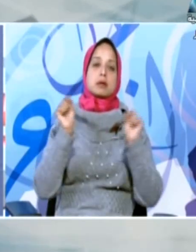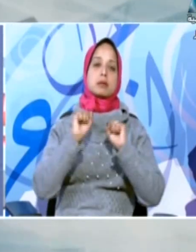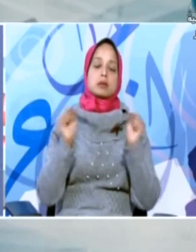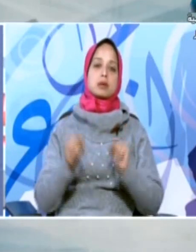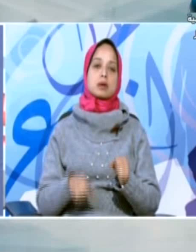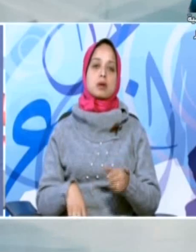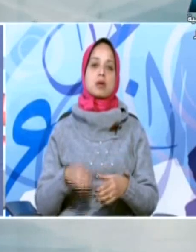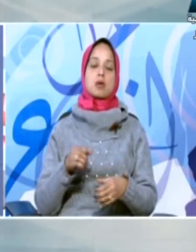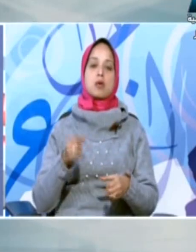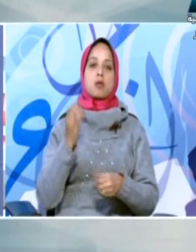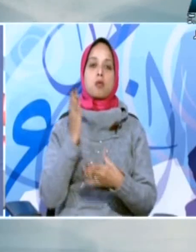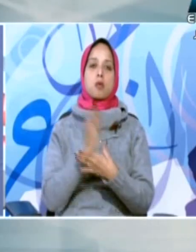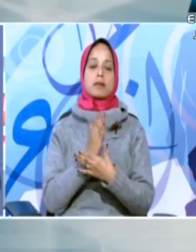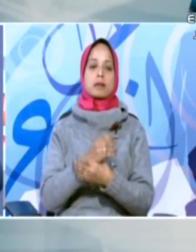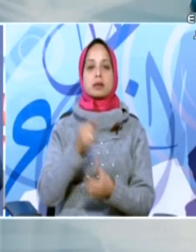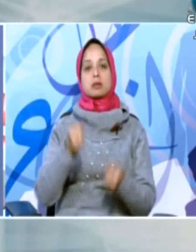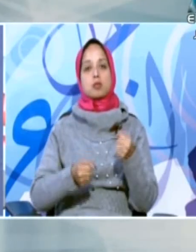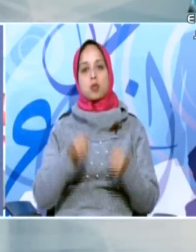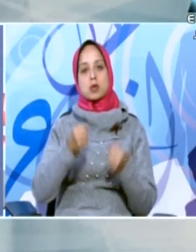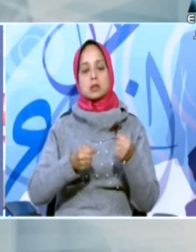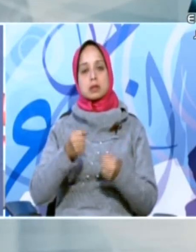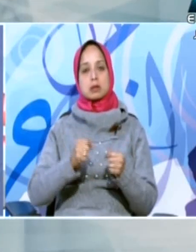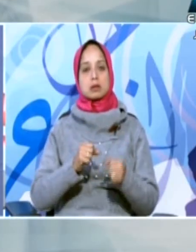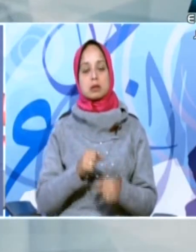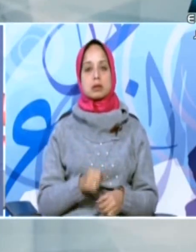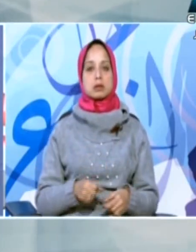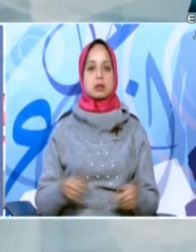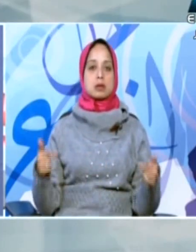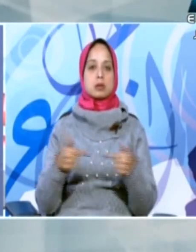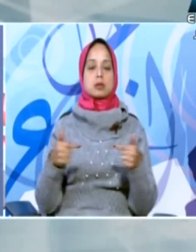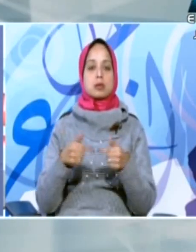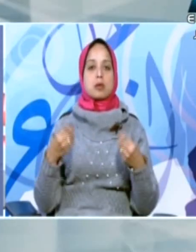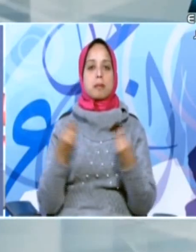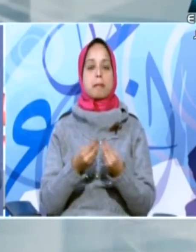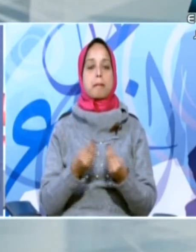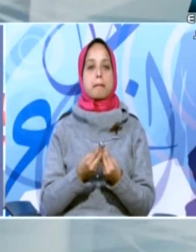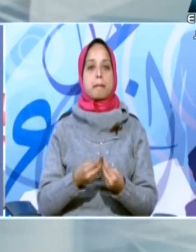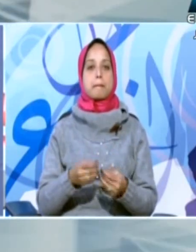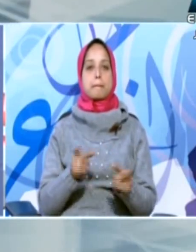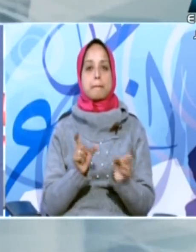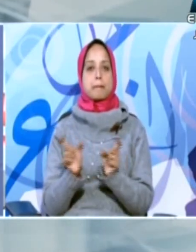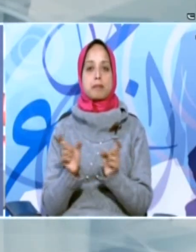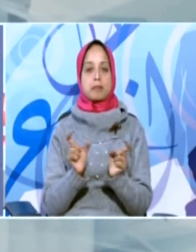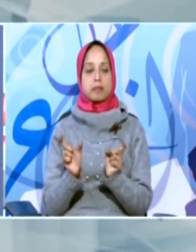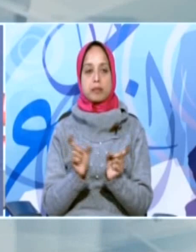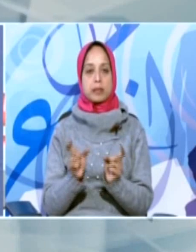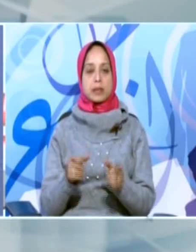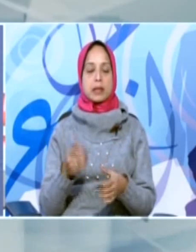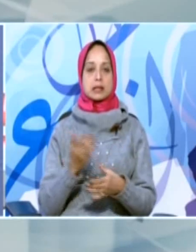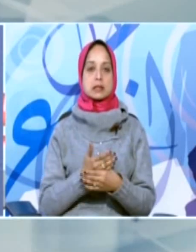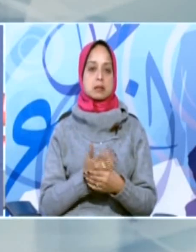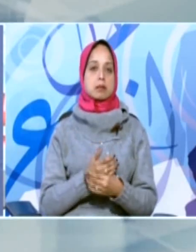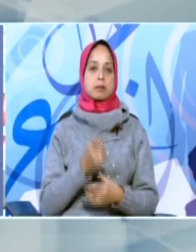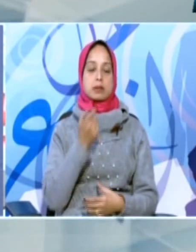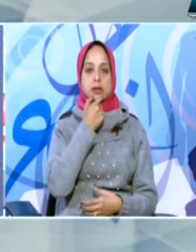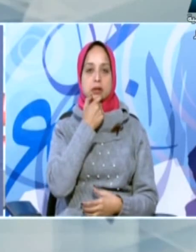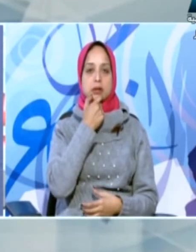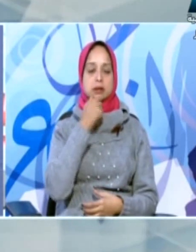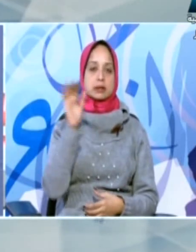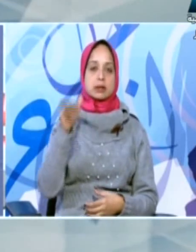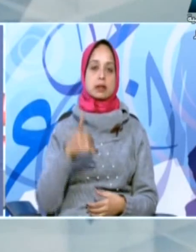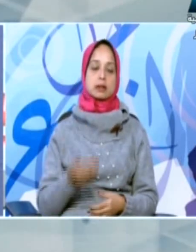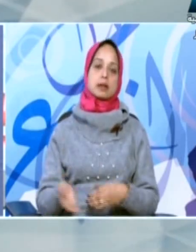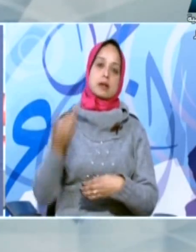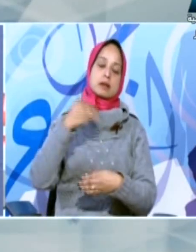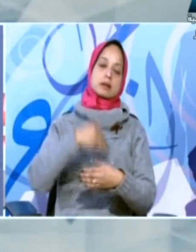وتعطلت المواصلات، وزادت الاشتباكات مع رجال البوليس، مما أدى إلى اضطرار إنجلترا إلى إعادة دستور 23.